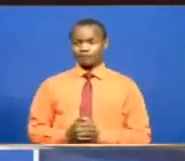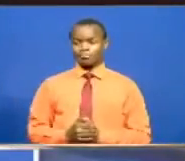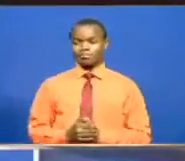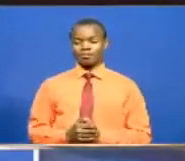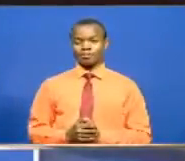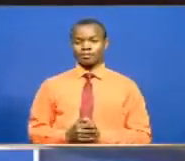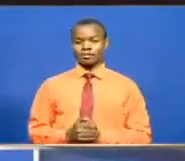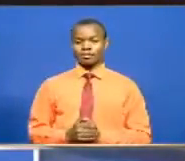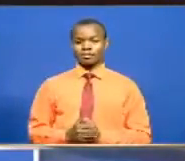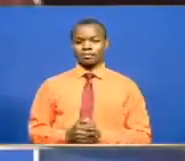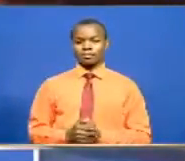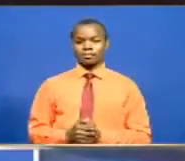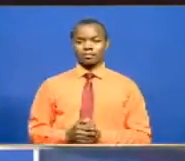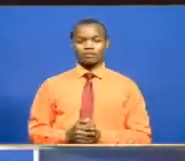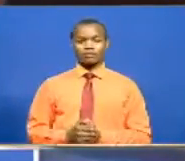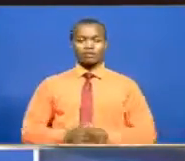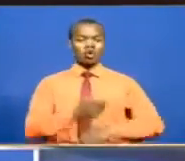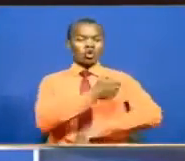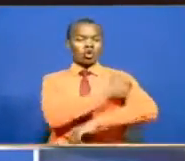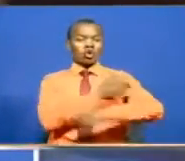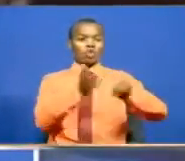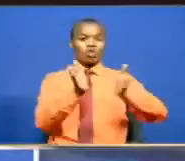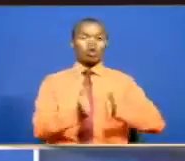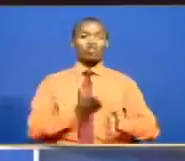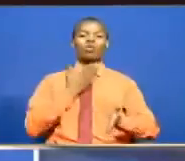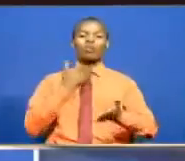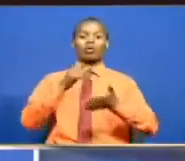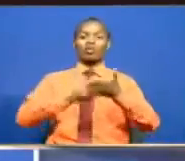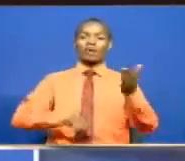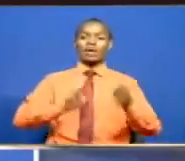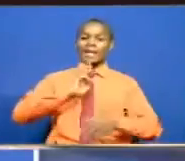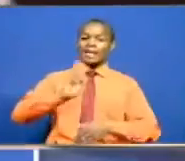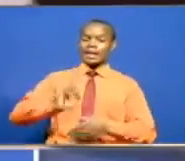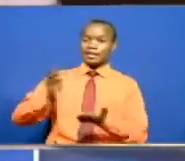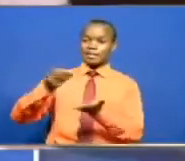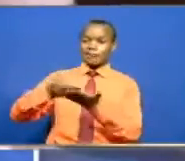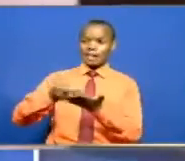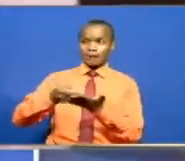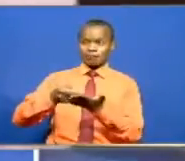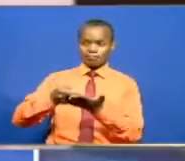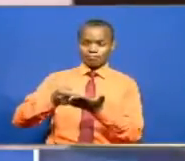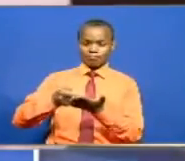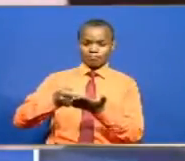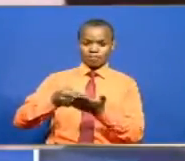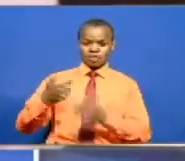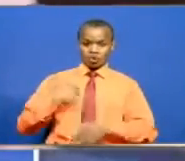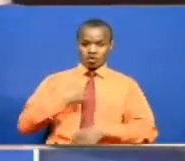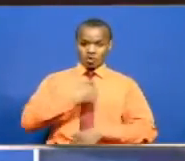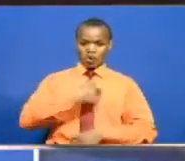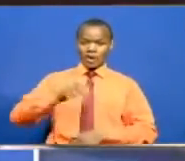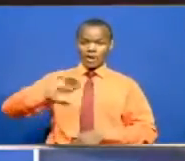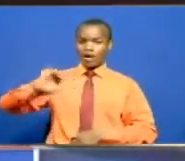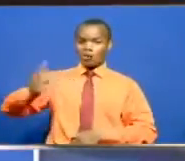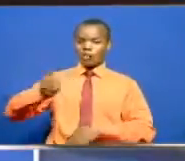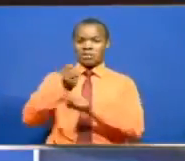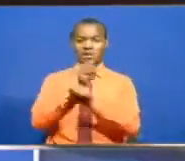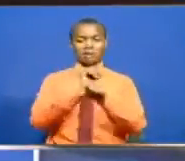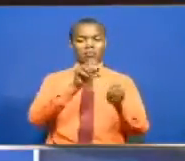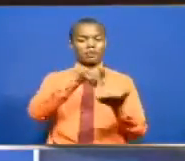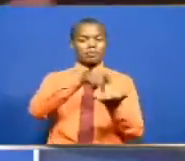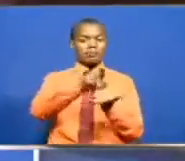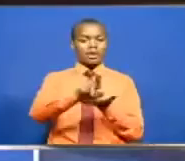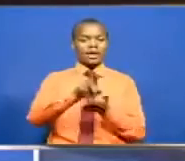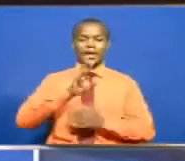sababu madaktari wanataka risk allowance na sisi kama counties hatuwezi kulipa